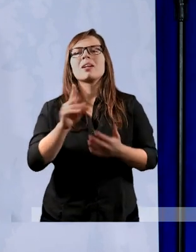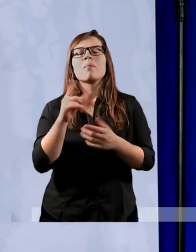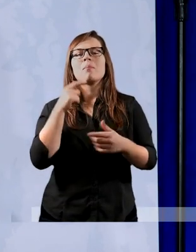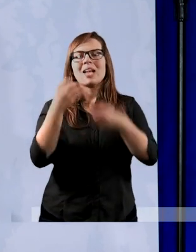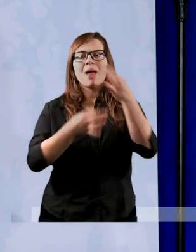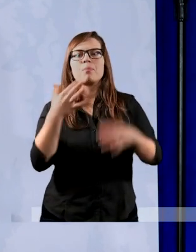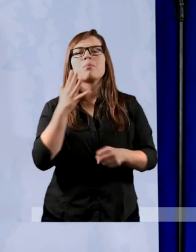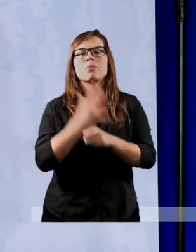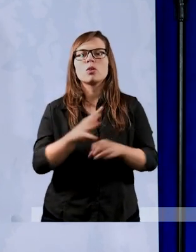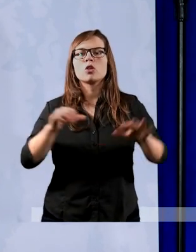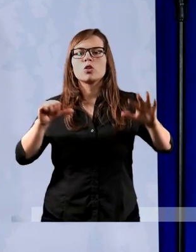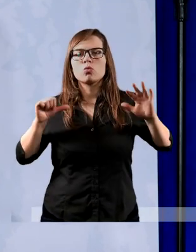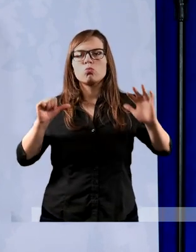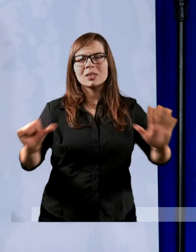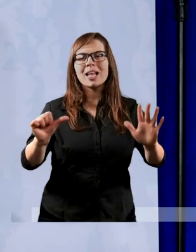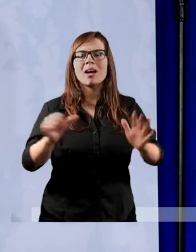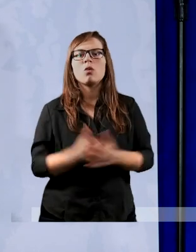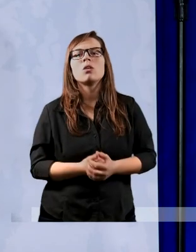Psalmu 56.